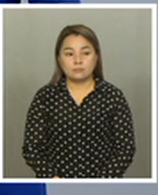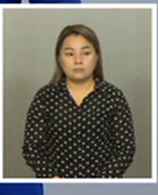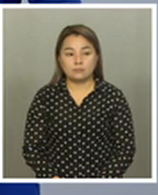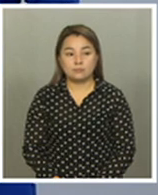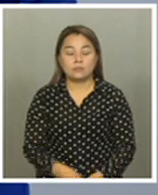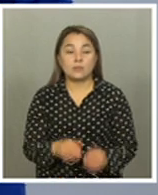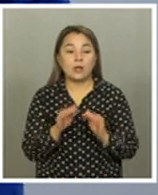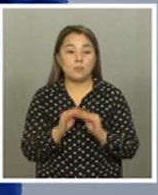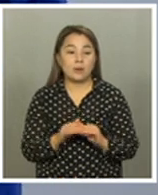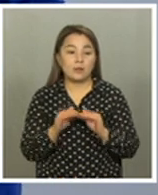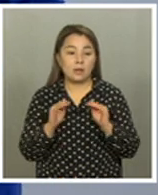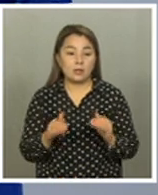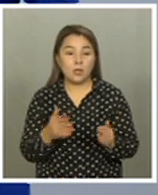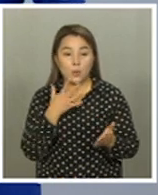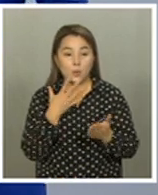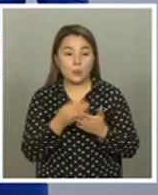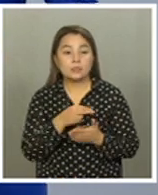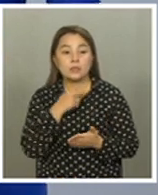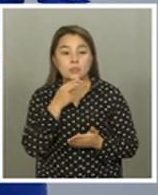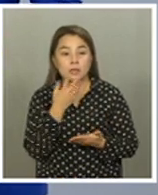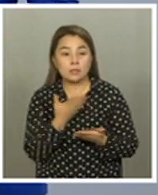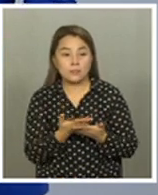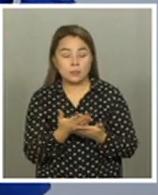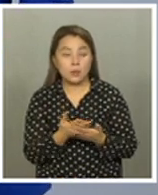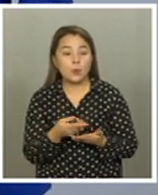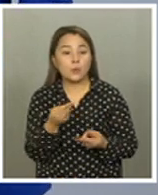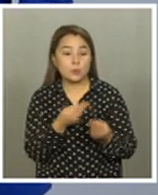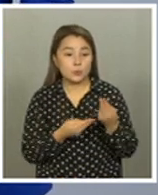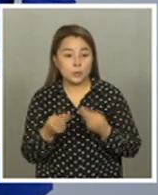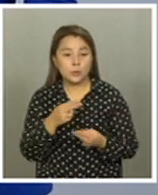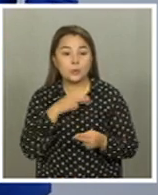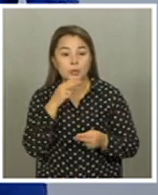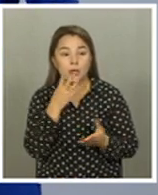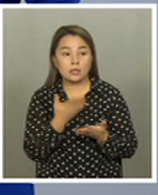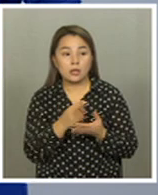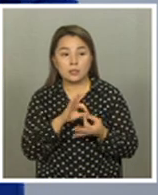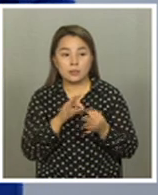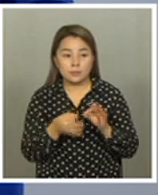Балалар, өздеріңіз суреттен көріп тұрғандай,